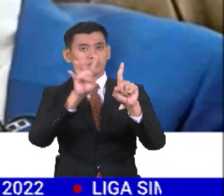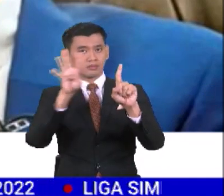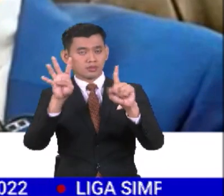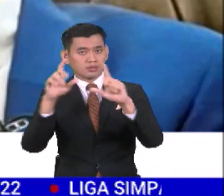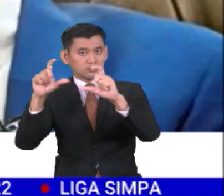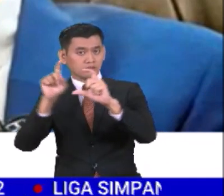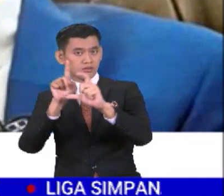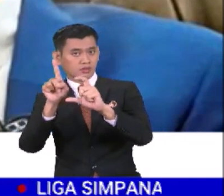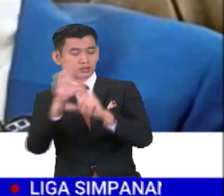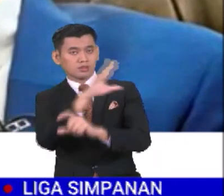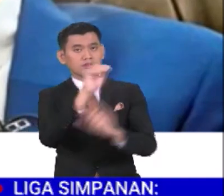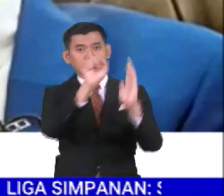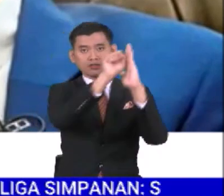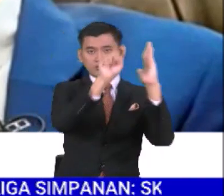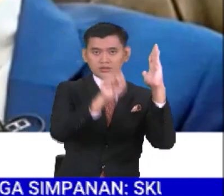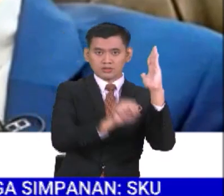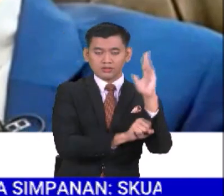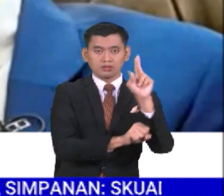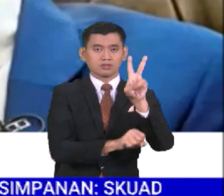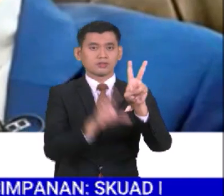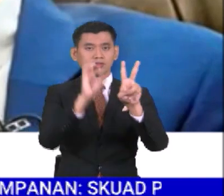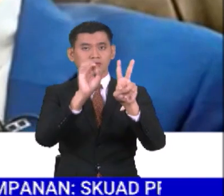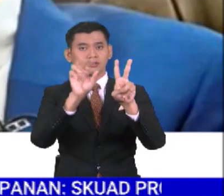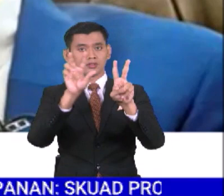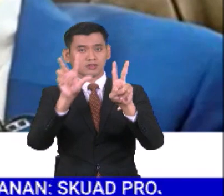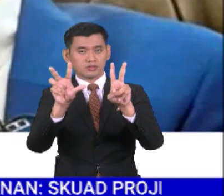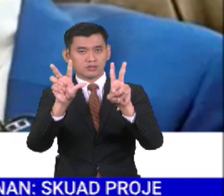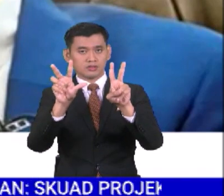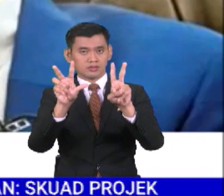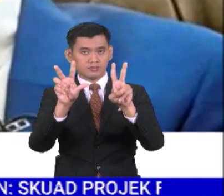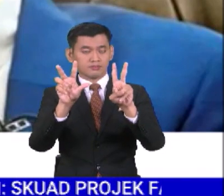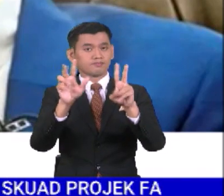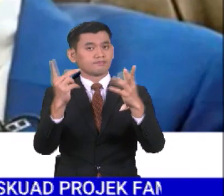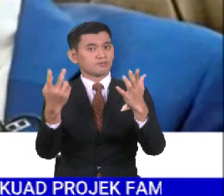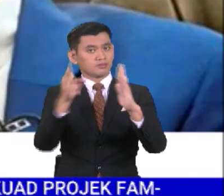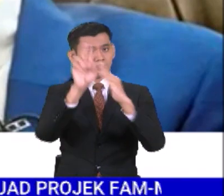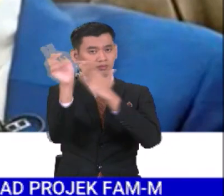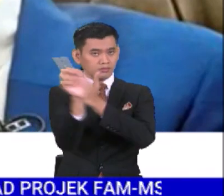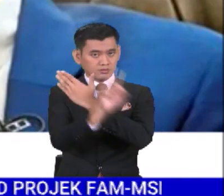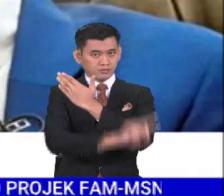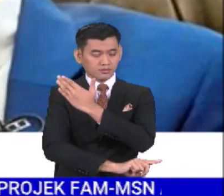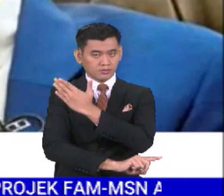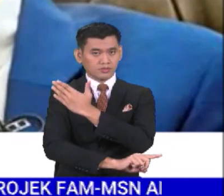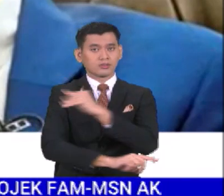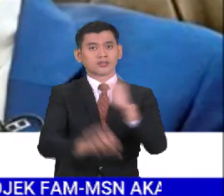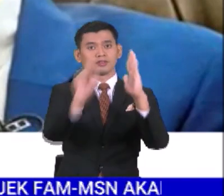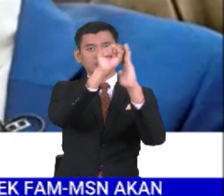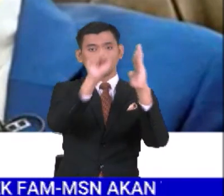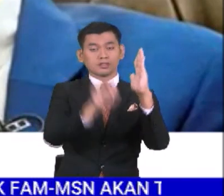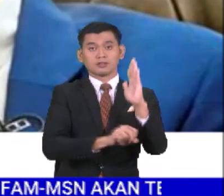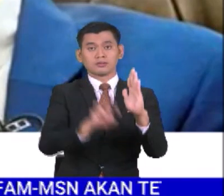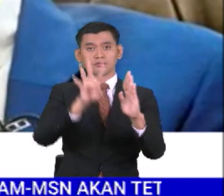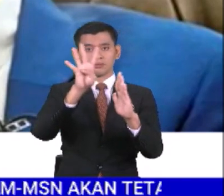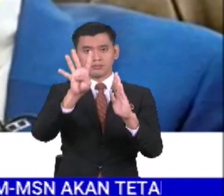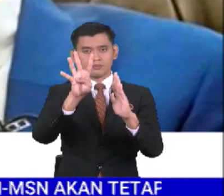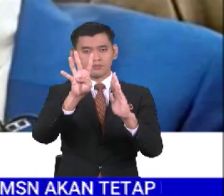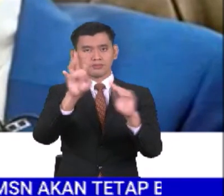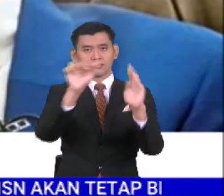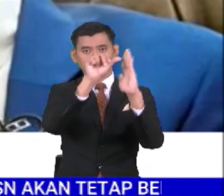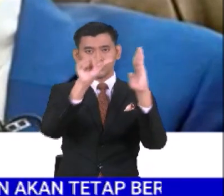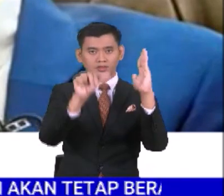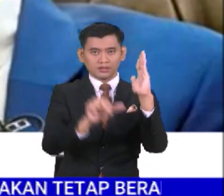124-1 dan Seksyen 203A Kanun Keseksaan, Seksyen 4 Akta Hasutan